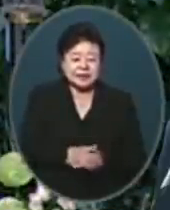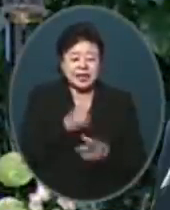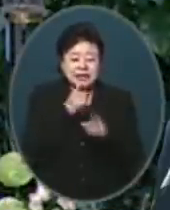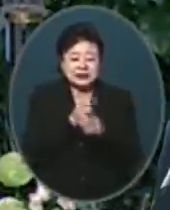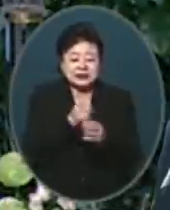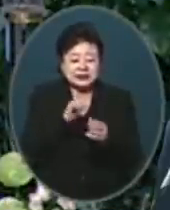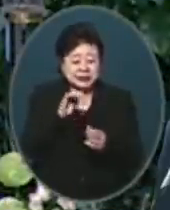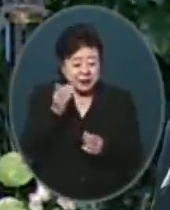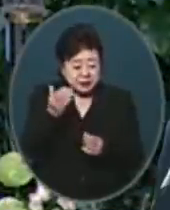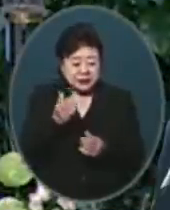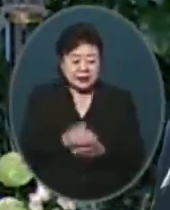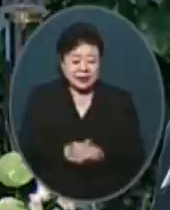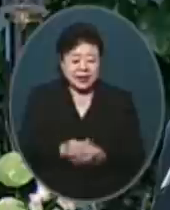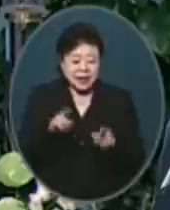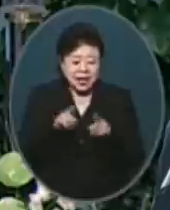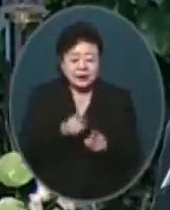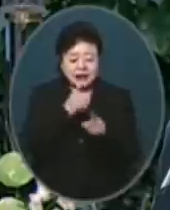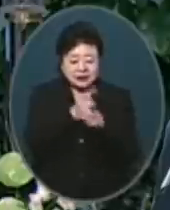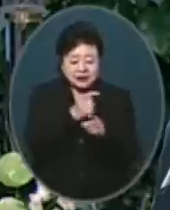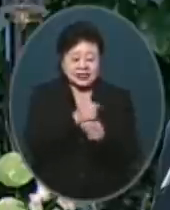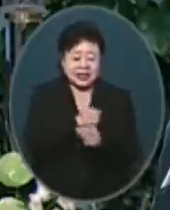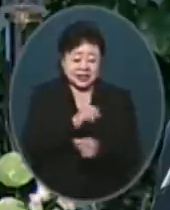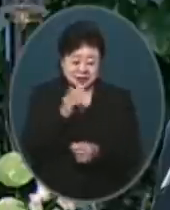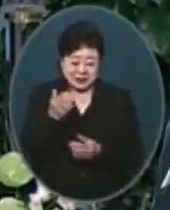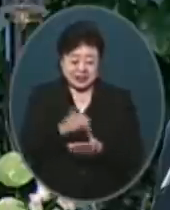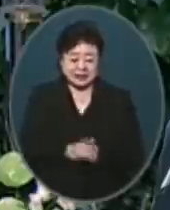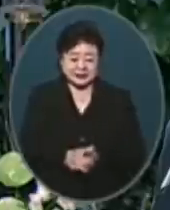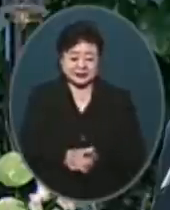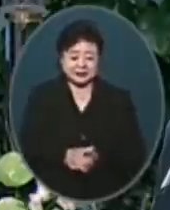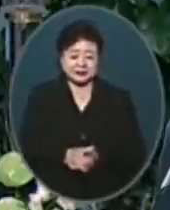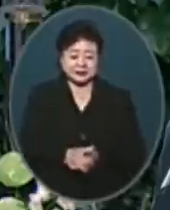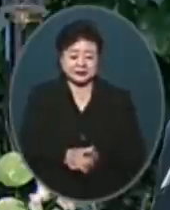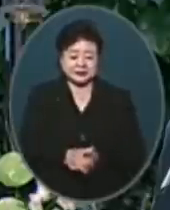승리자이기 때문에 여러분은 함께 승리자가 되는 것입니다.